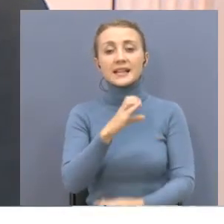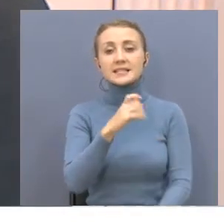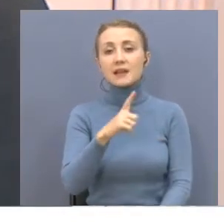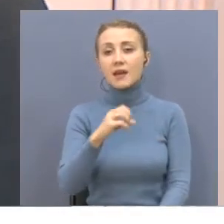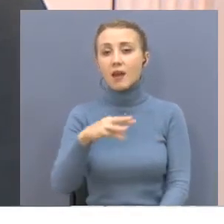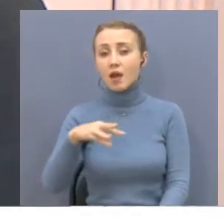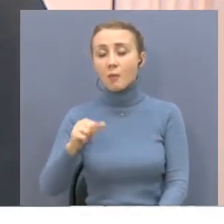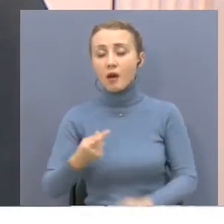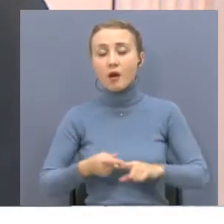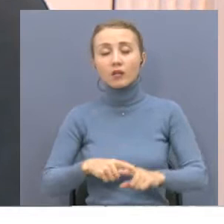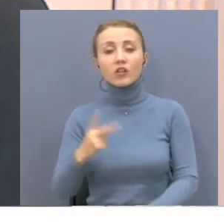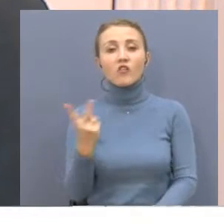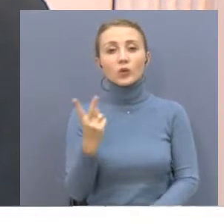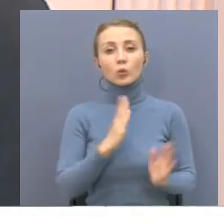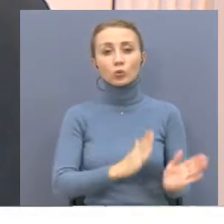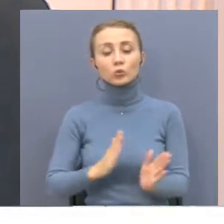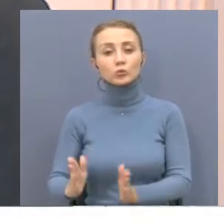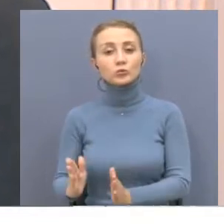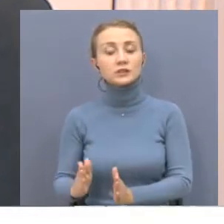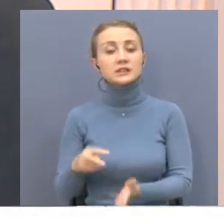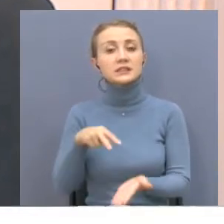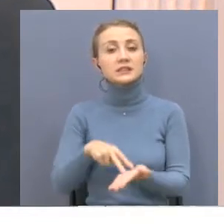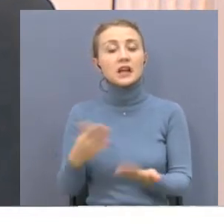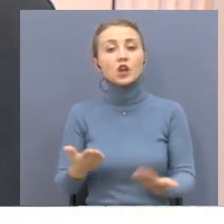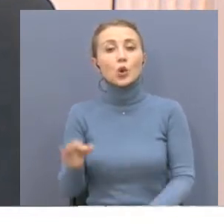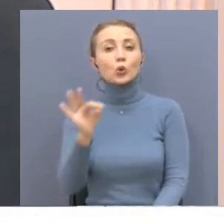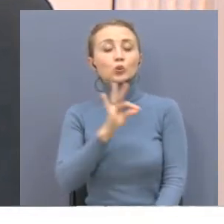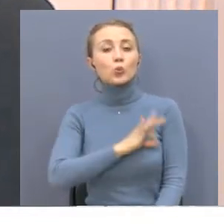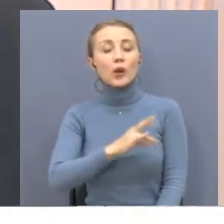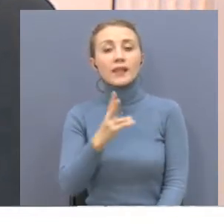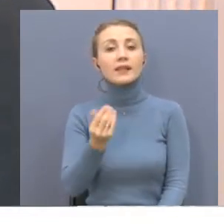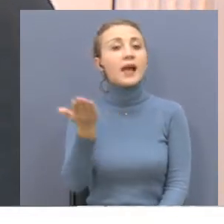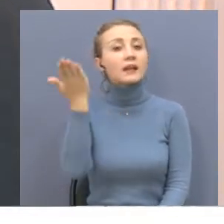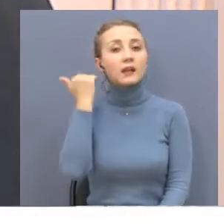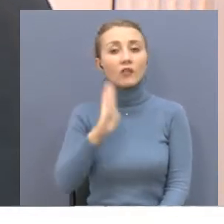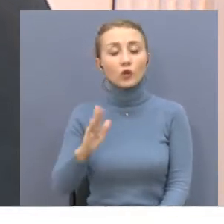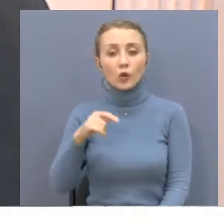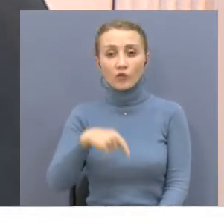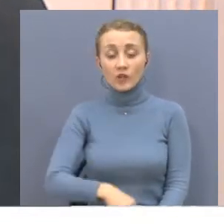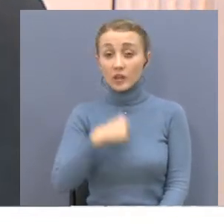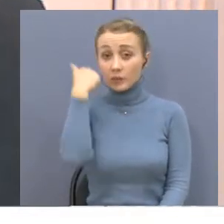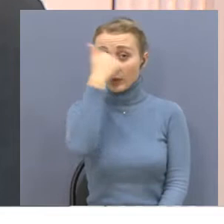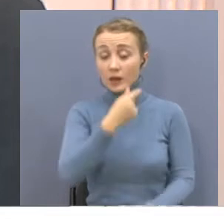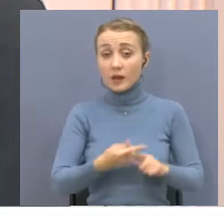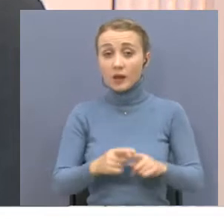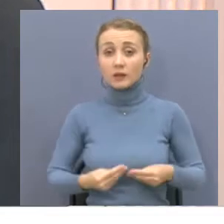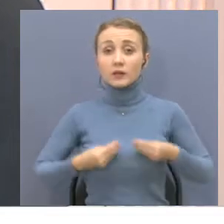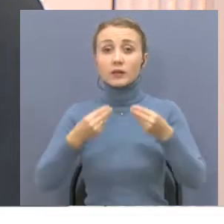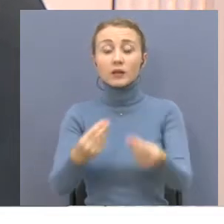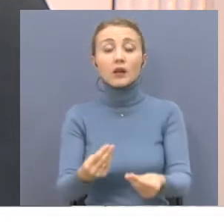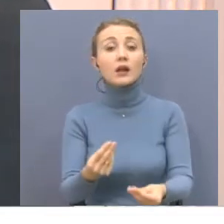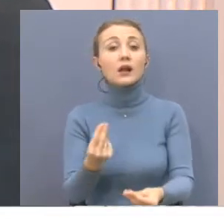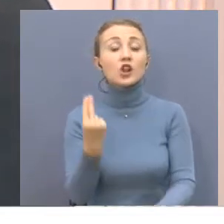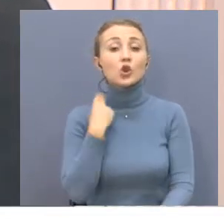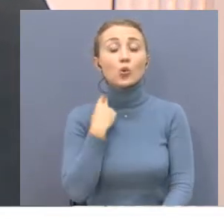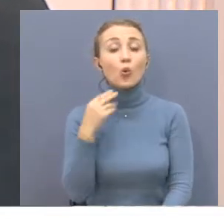Айналым схемасы аясында жақында ғана қолданыла бастаған бағаны тұрақтандырудың екінші механизмі бұл кәсіпкерлік субъектісіне белгілі бір кезеңде бағаны